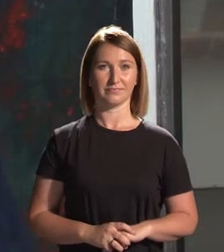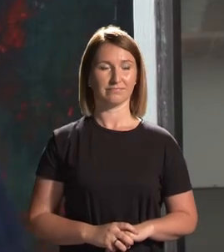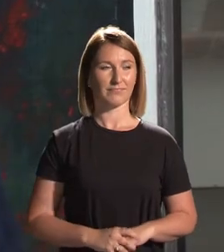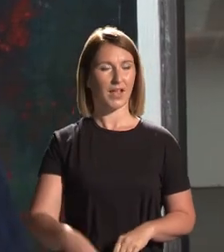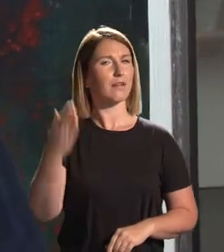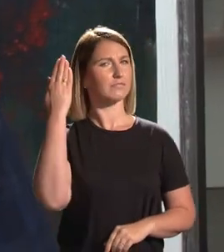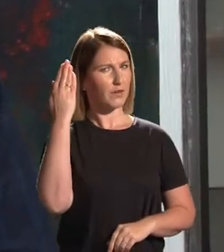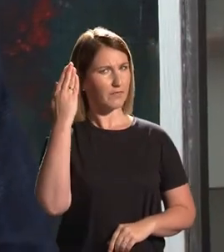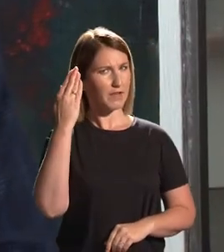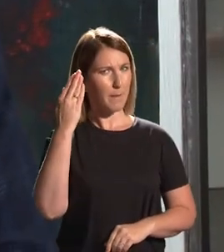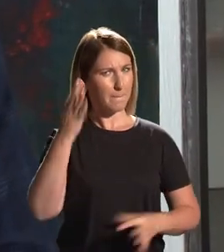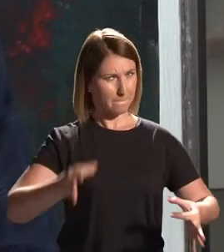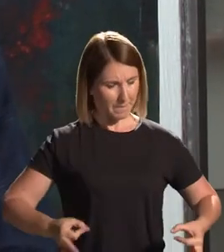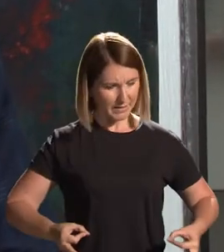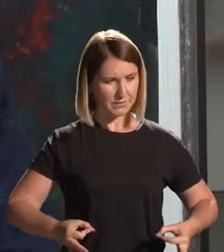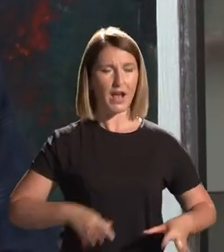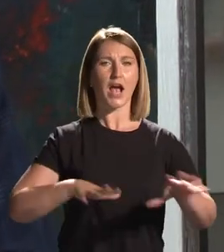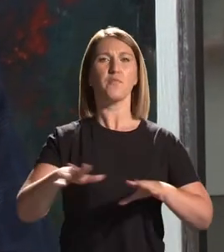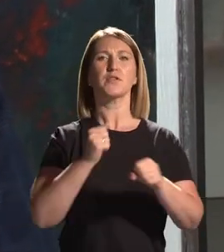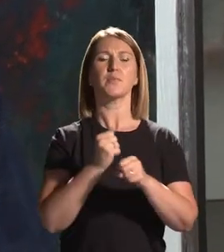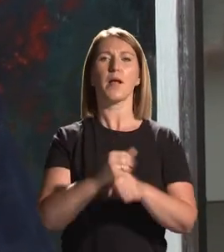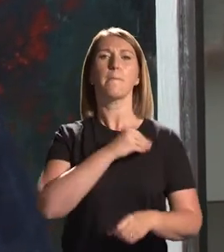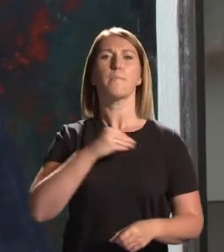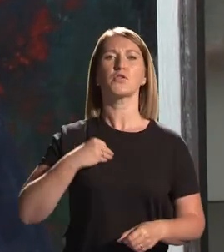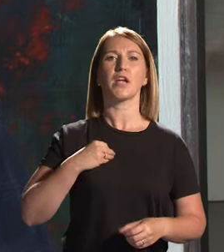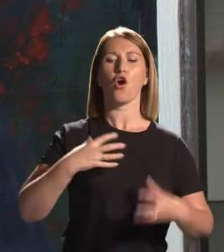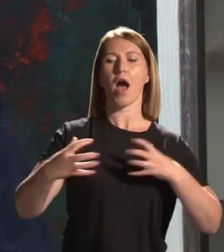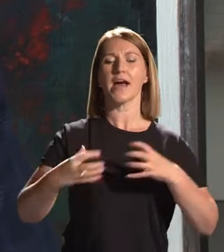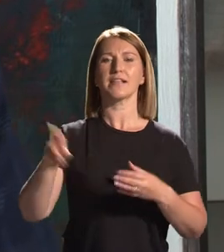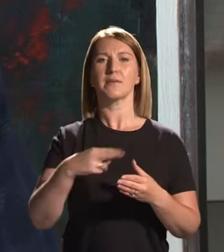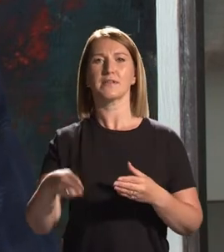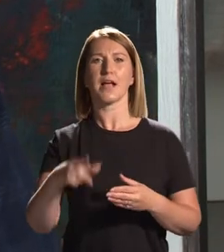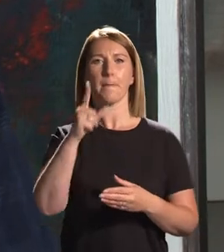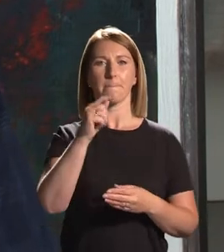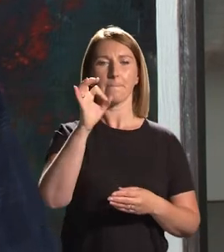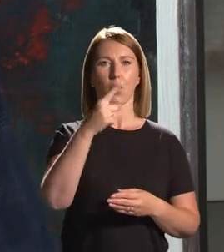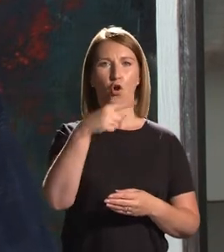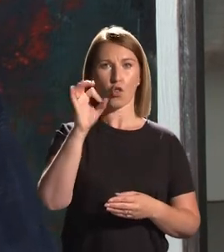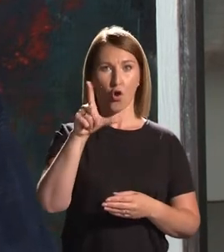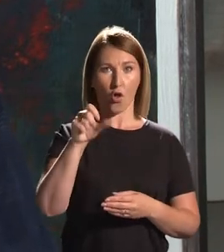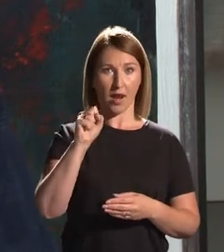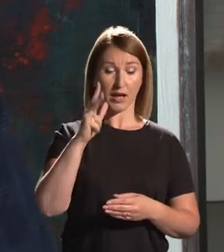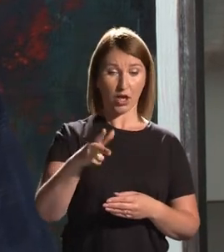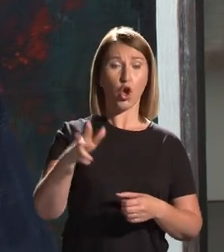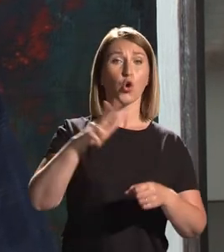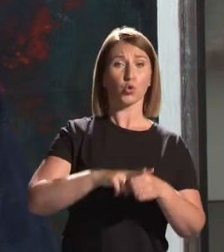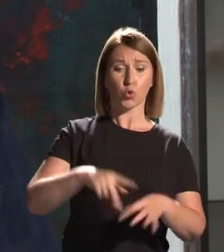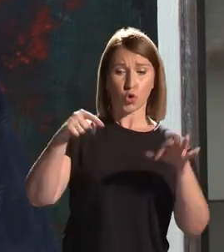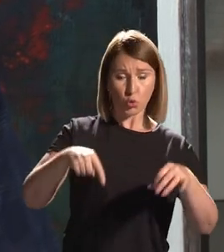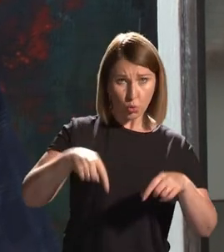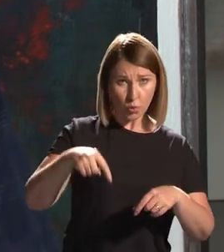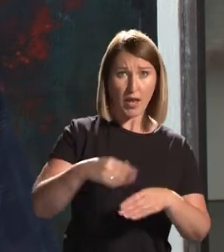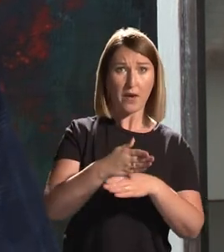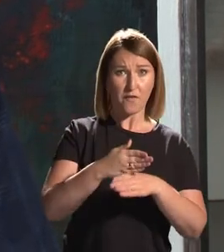Witam Państwa w pracowni polskiego artysty plastyka Andrzeja Podolaka, który życiem i twórczością związał się z piłą.